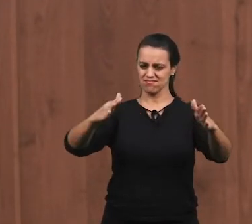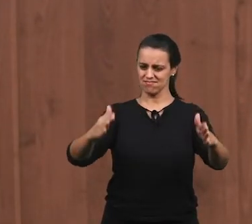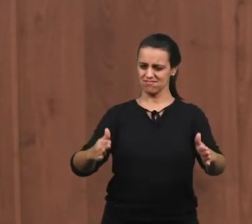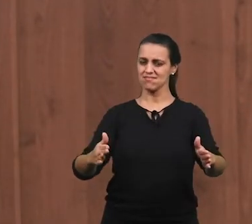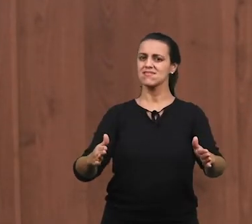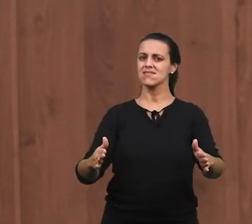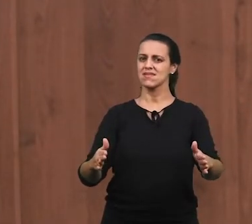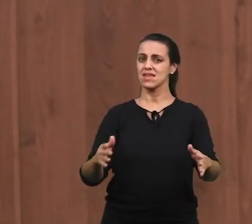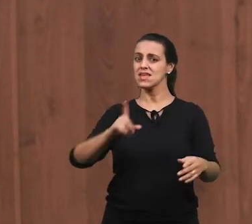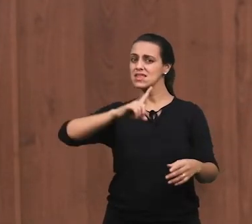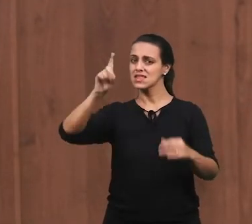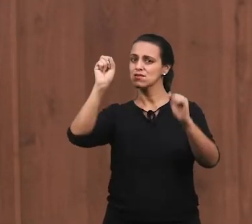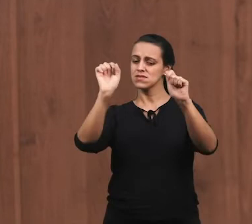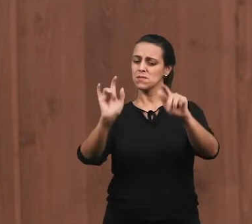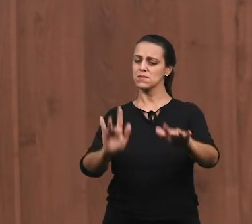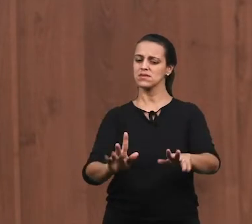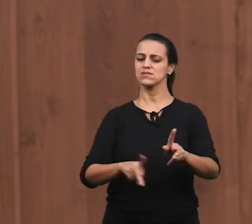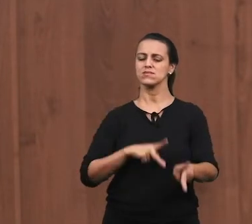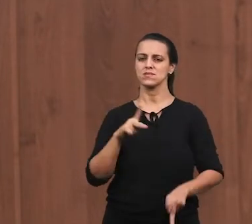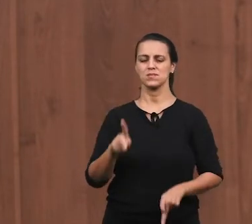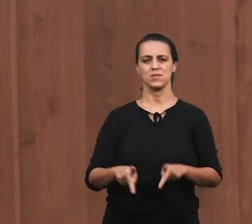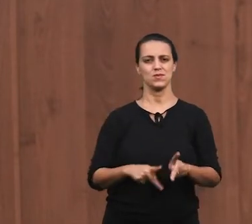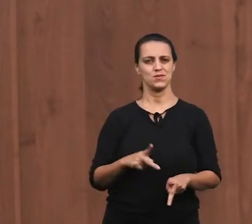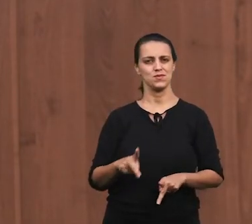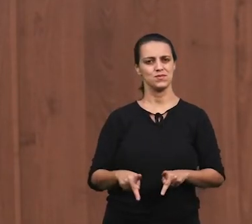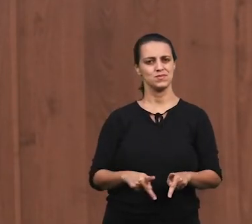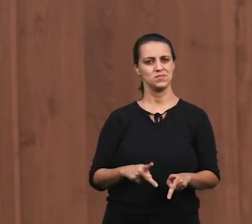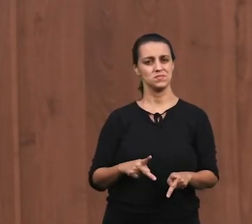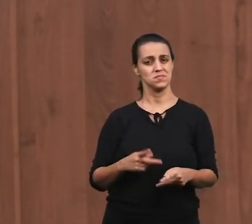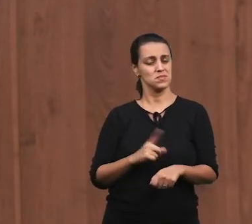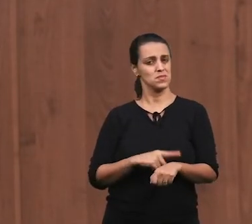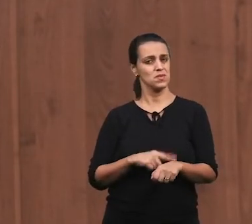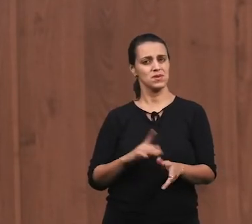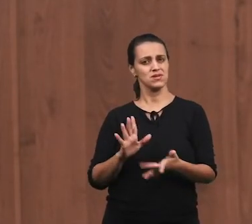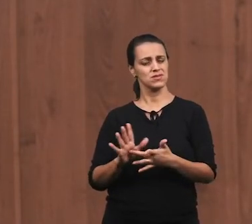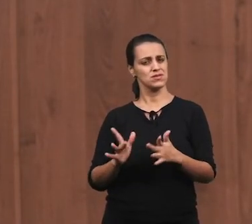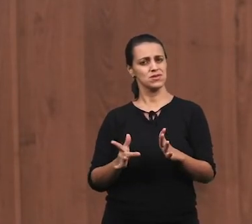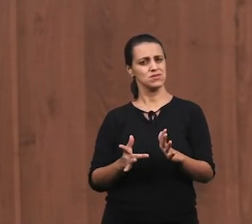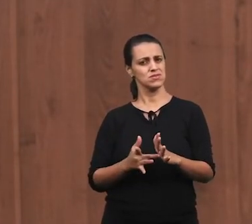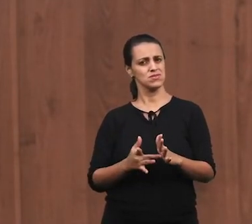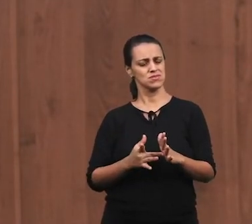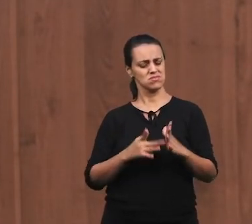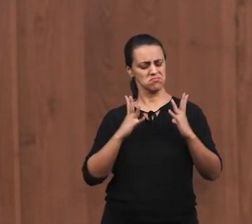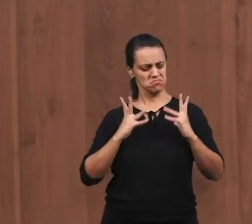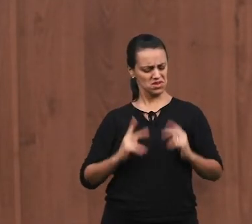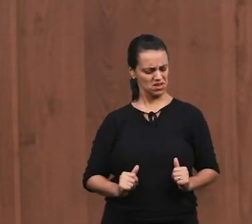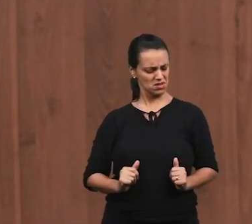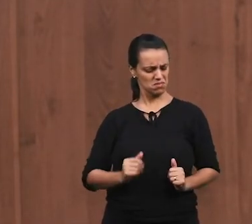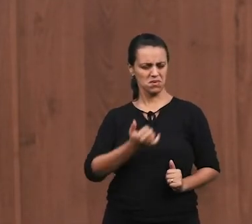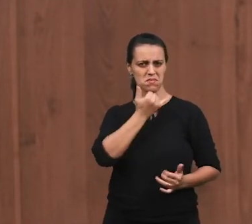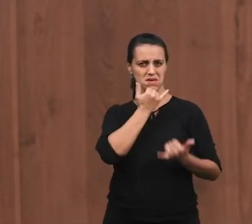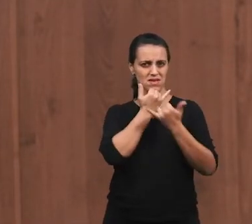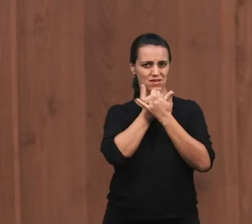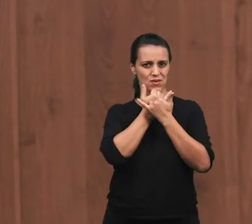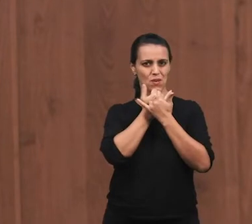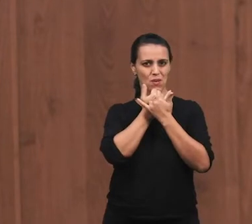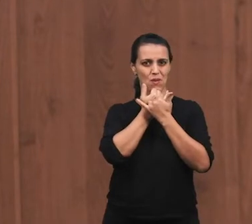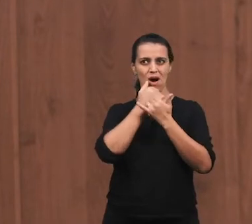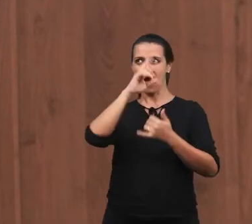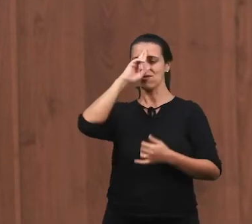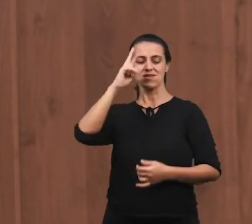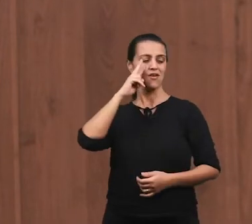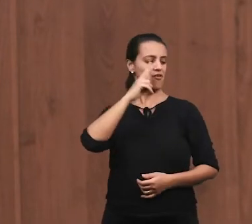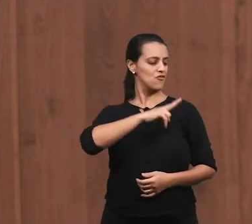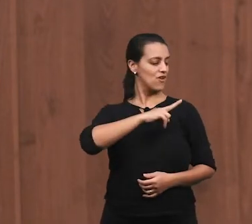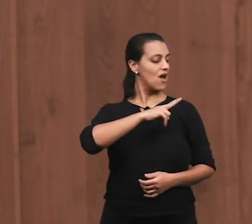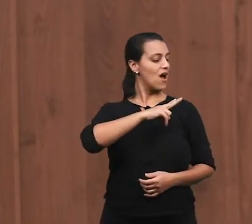она возвращается. Иисус вошел в наши сердца, очистил, осветил нас Духом Святым. И теперь мы предлагаем